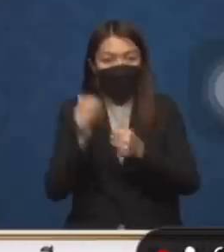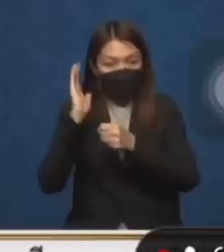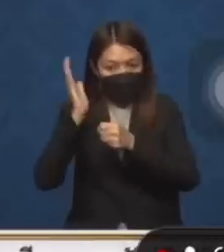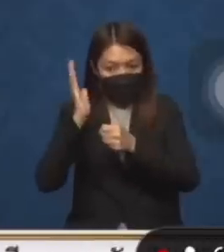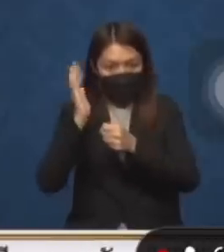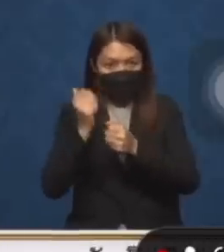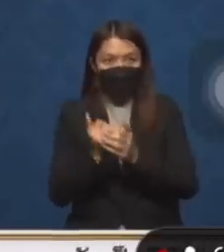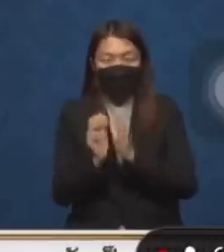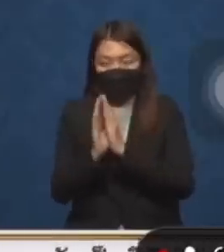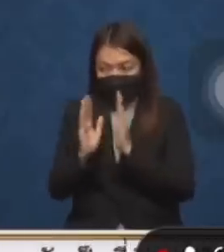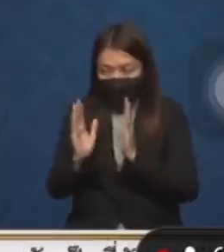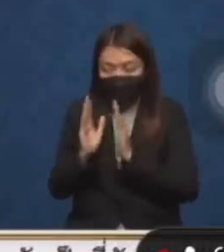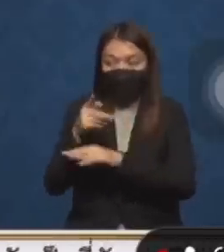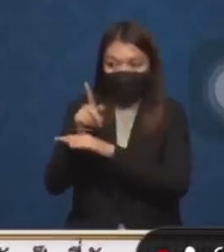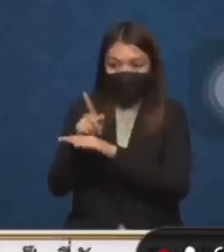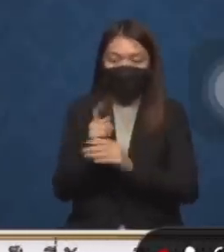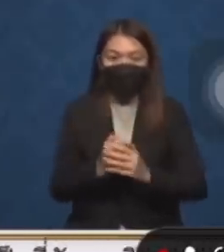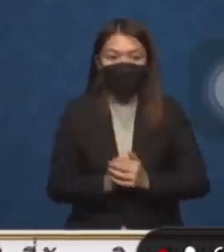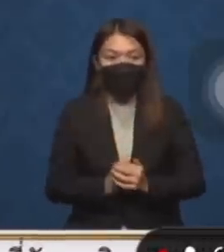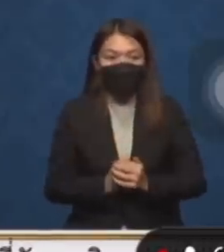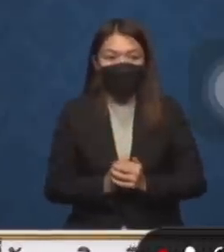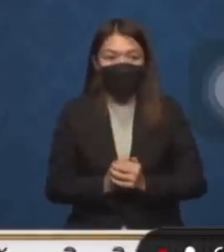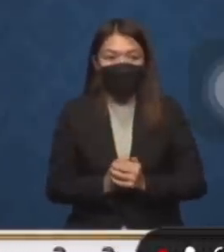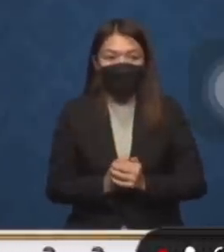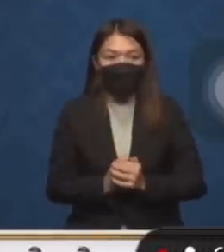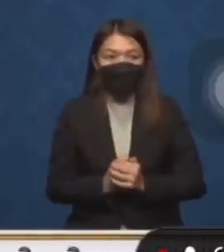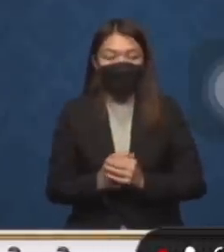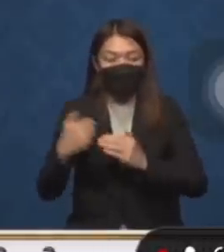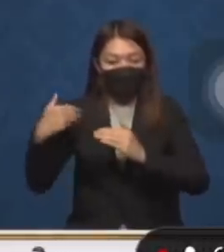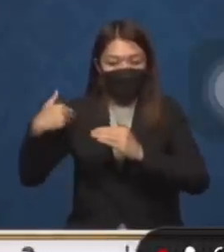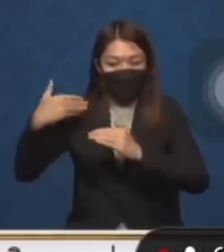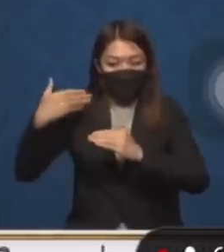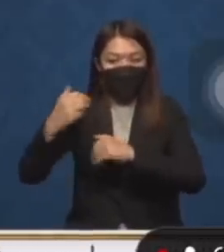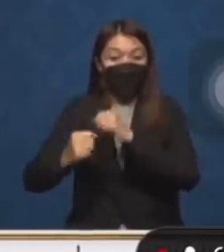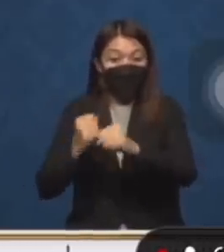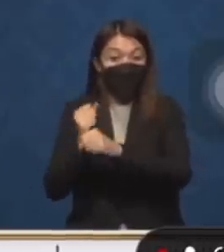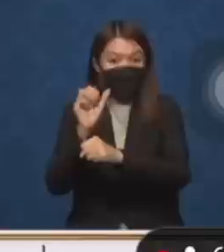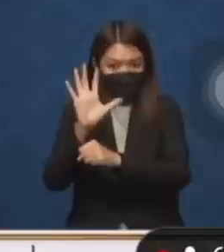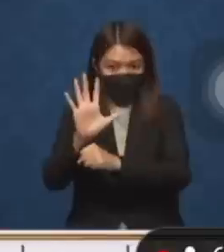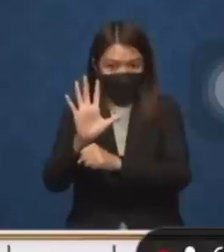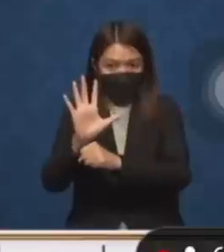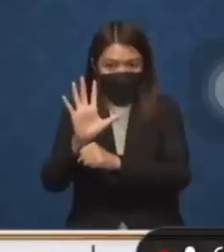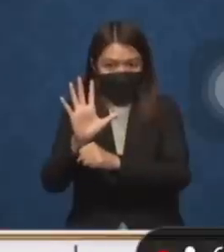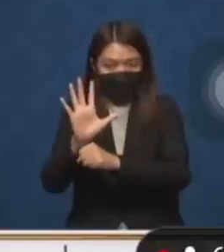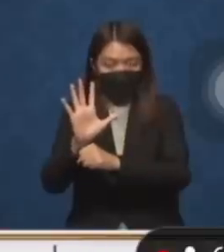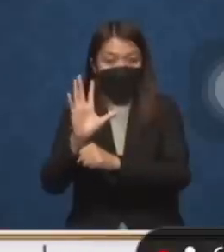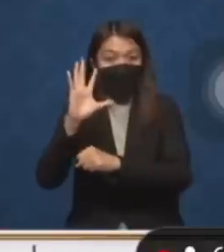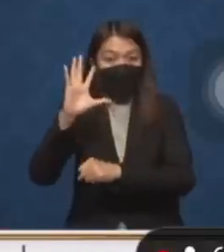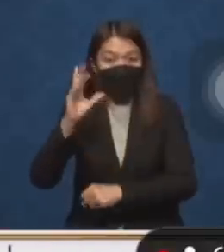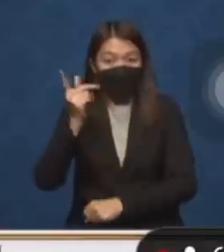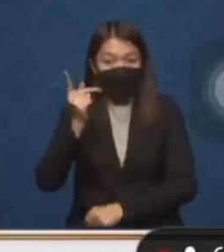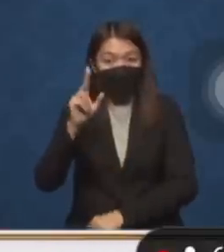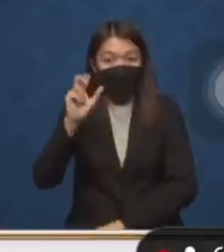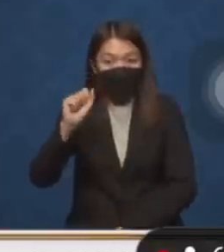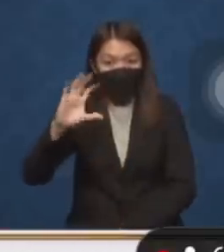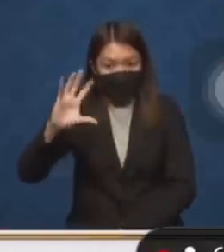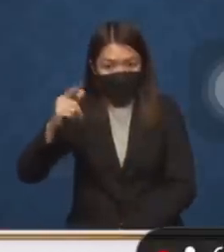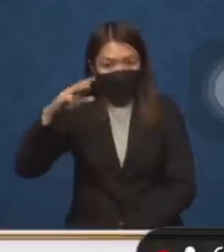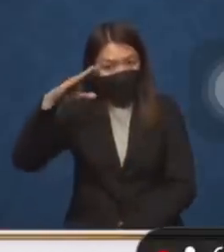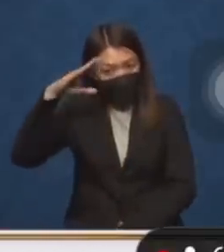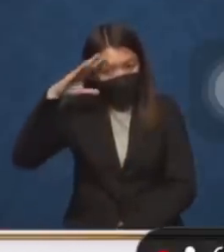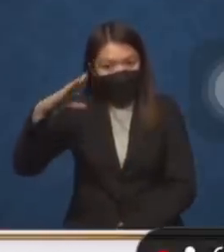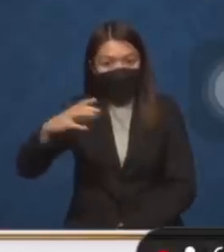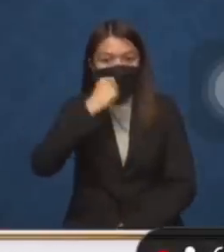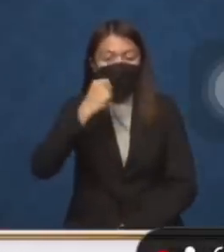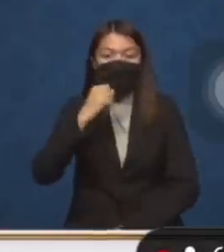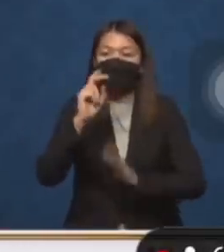ตั้งแต่อส.ช.ทำ รธาปหารเรา อย ภายใligt ระ